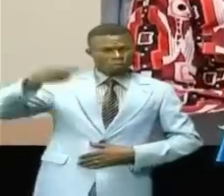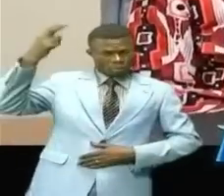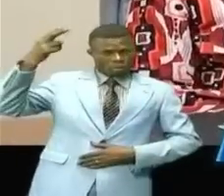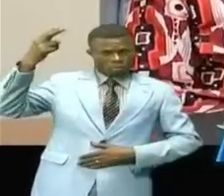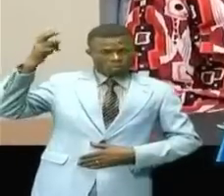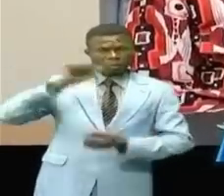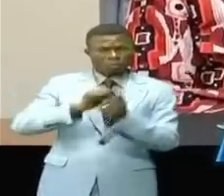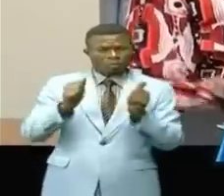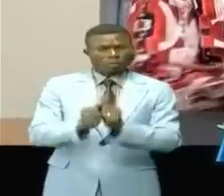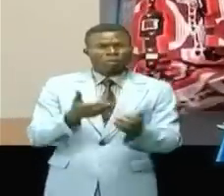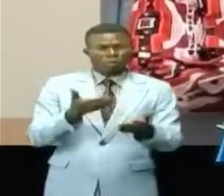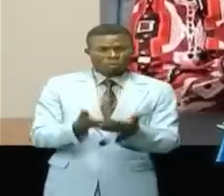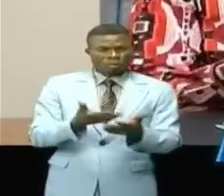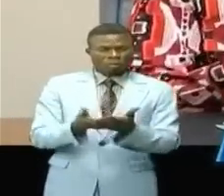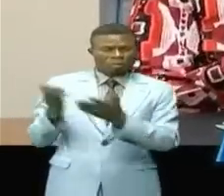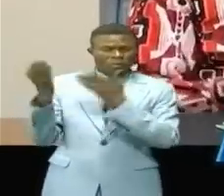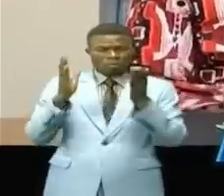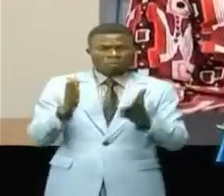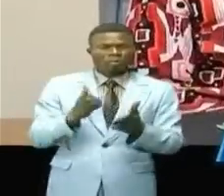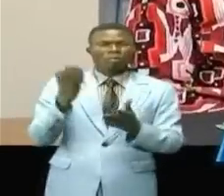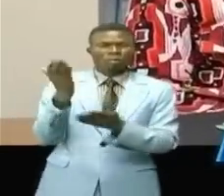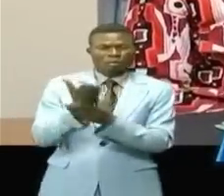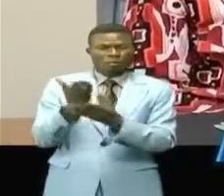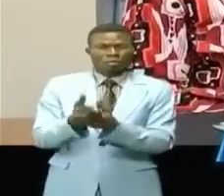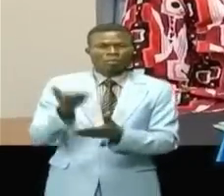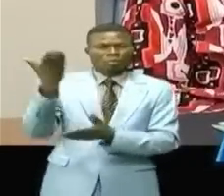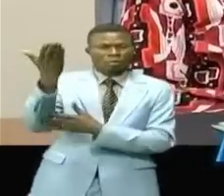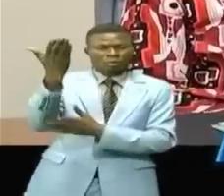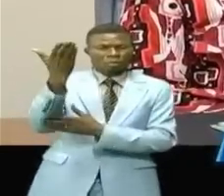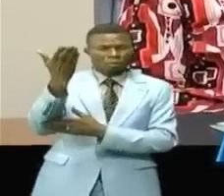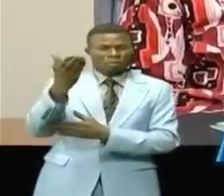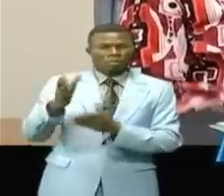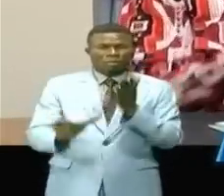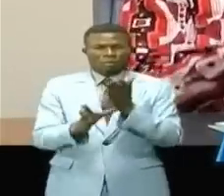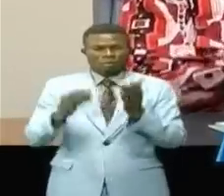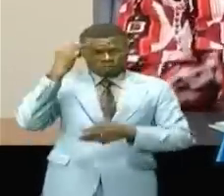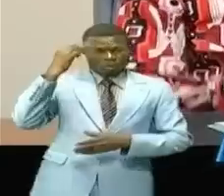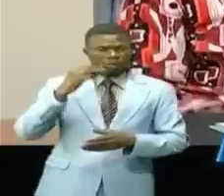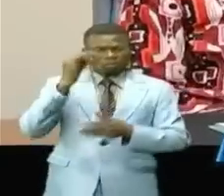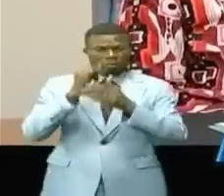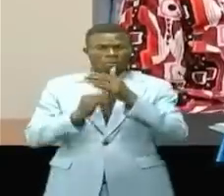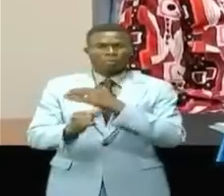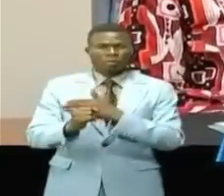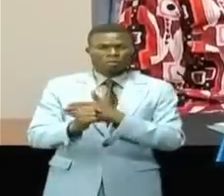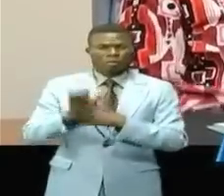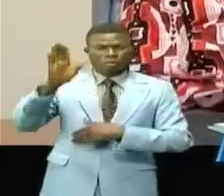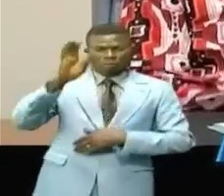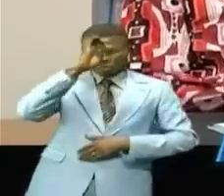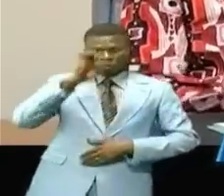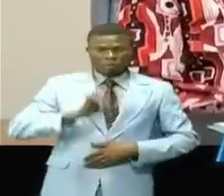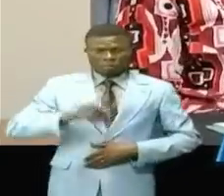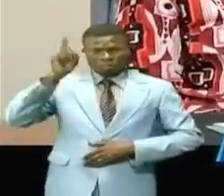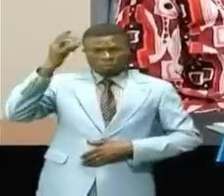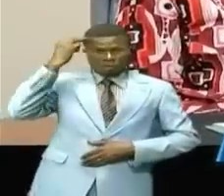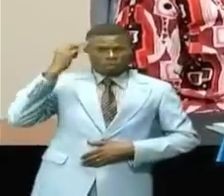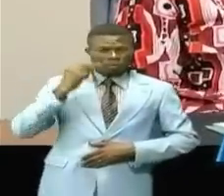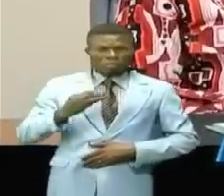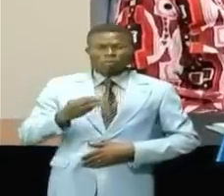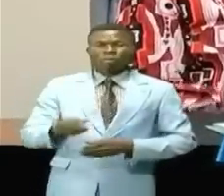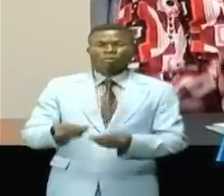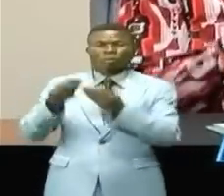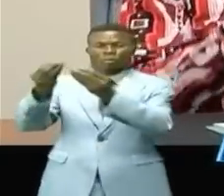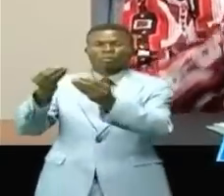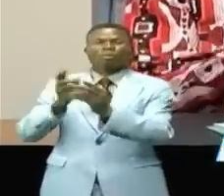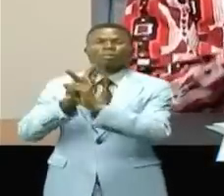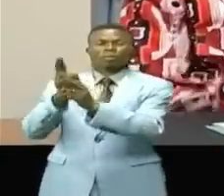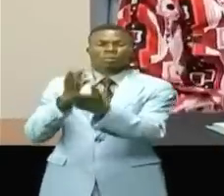à la question du climat des affaires. C'est un plaidoyer d'ailleurs que j'ai fait à son excellence Monsieur le vice-premier ministre de l'Intérieur, à son excellence Monsieur le Premier ministre à qui j'ai transmis ce rapport, en